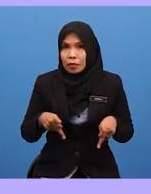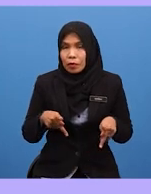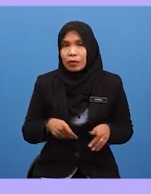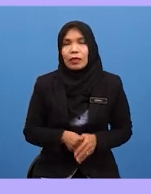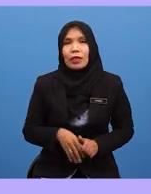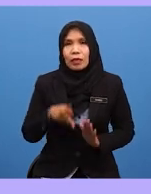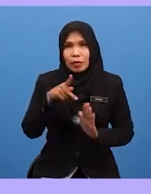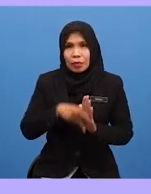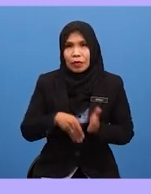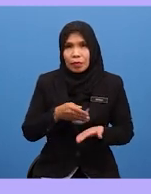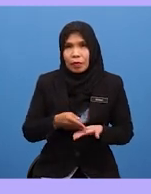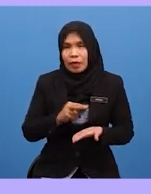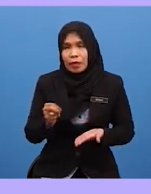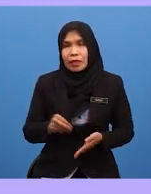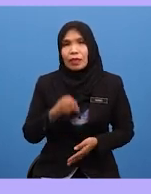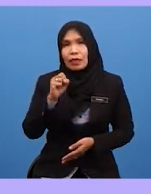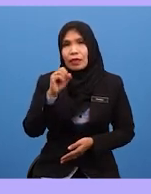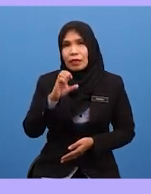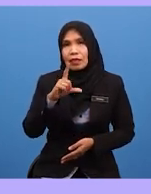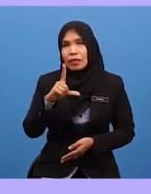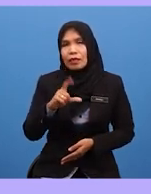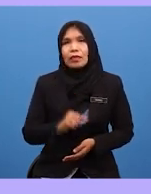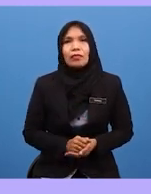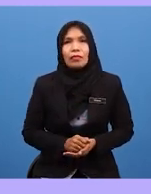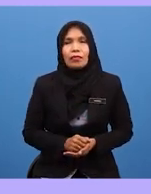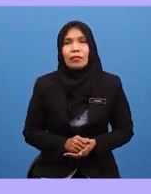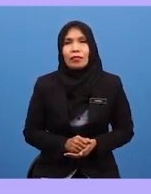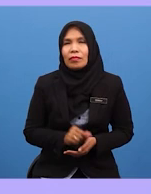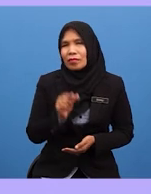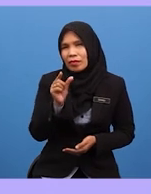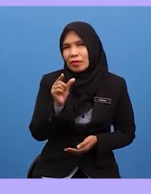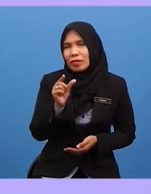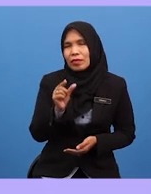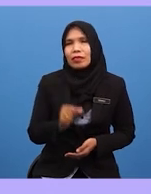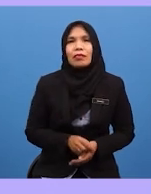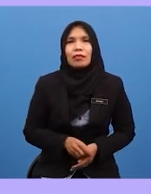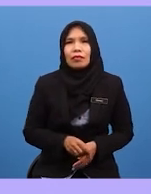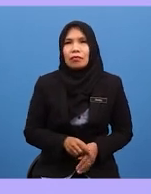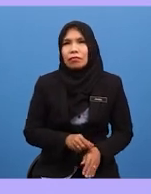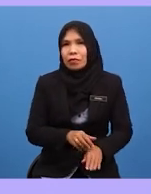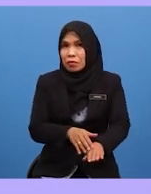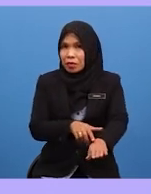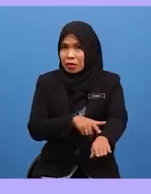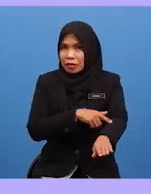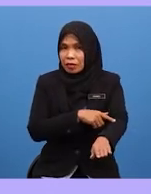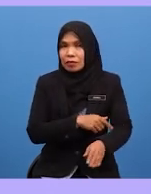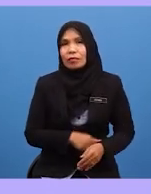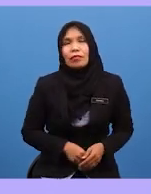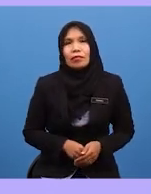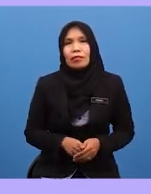pembahagian sel dan sedikit pemanjangan sel yang berlaku.